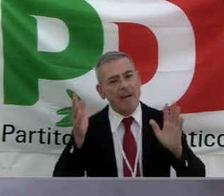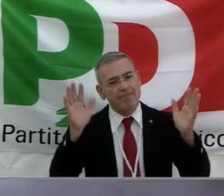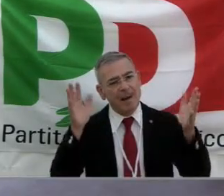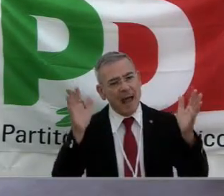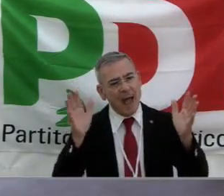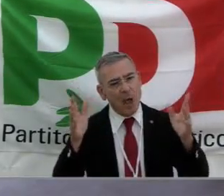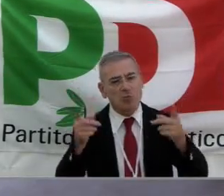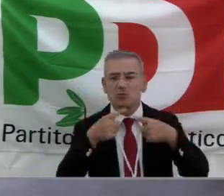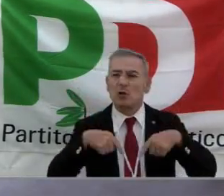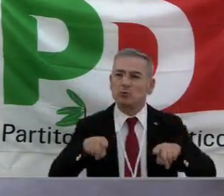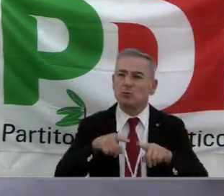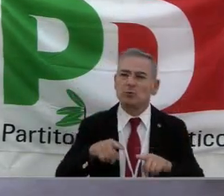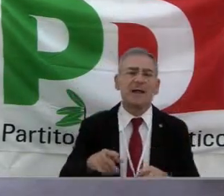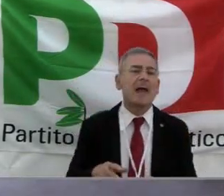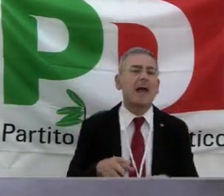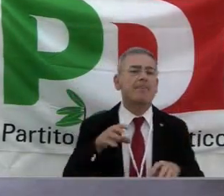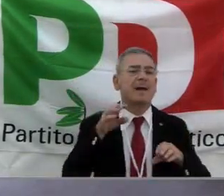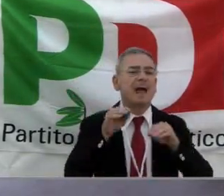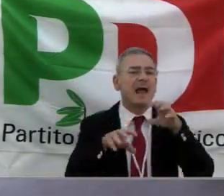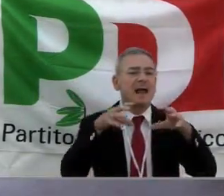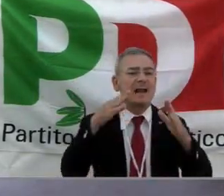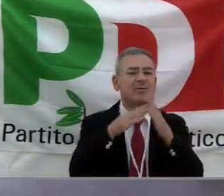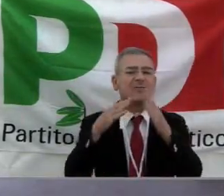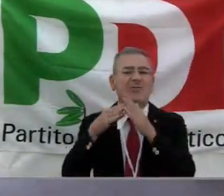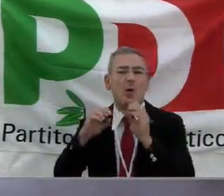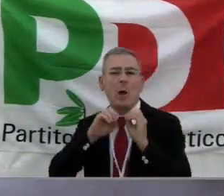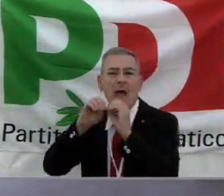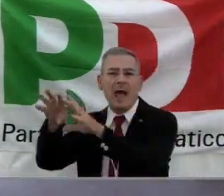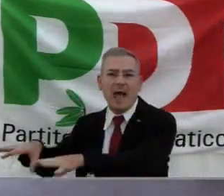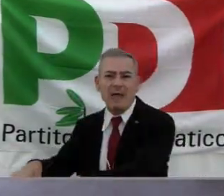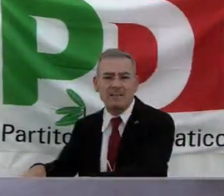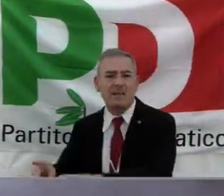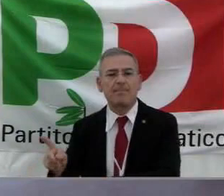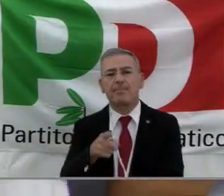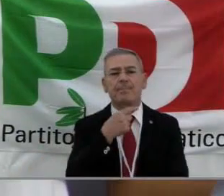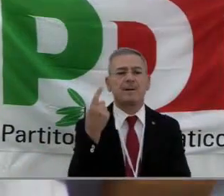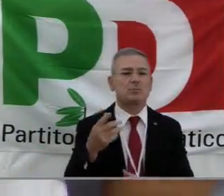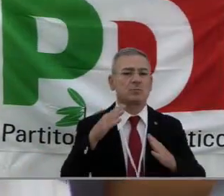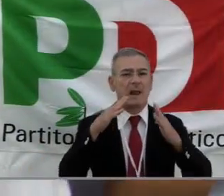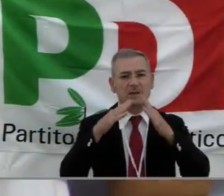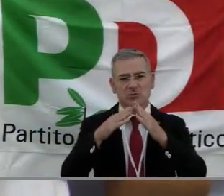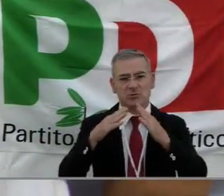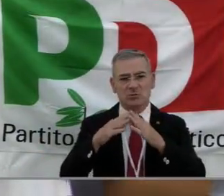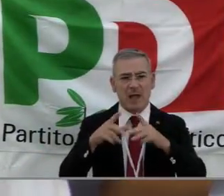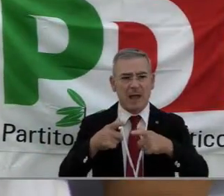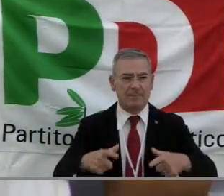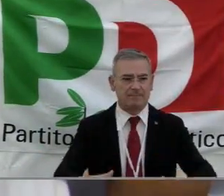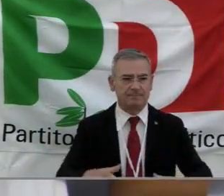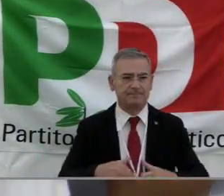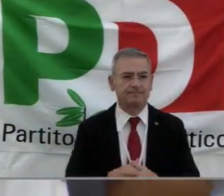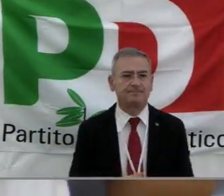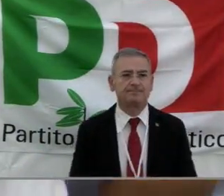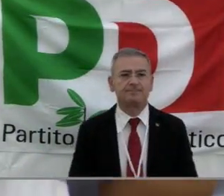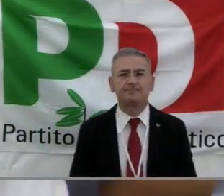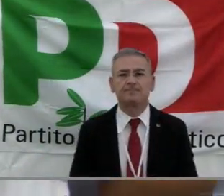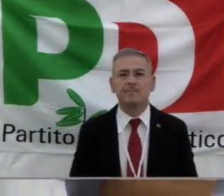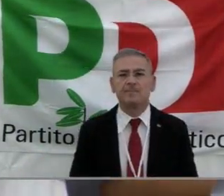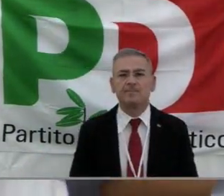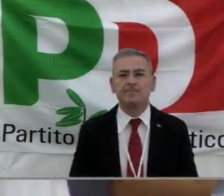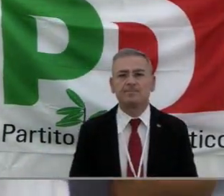e un applauso per gli sfollati, per tutta la città.